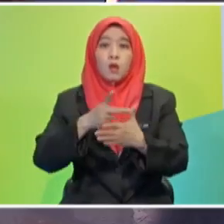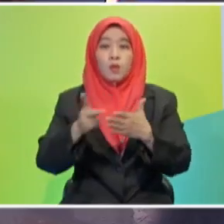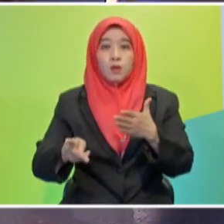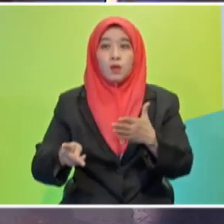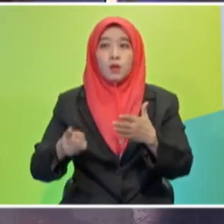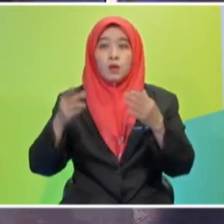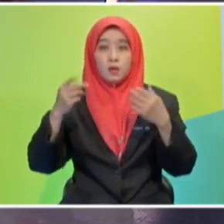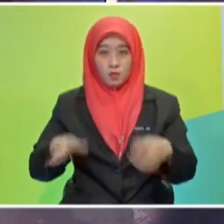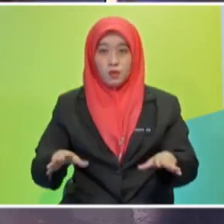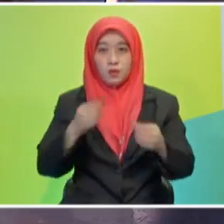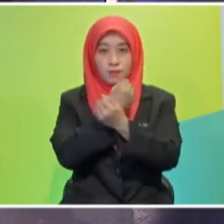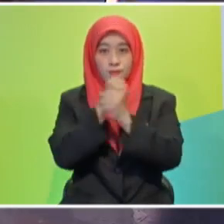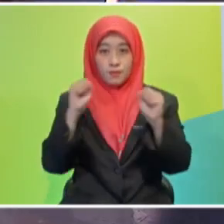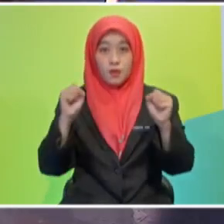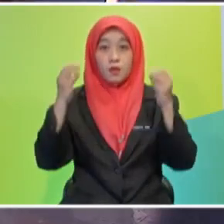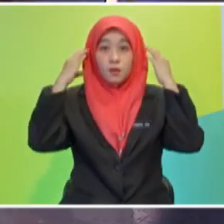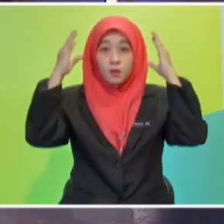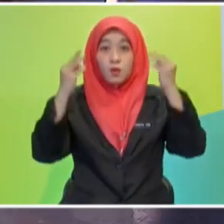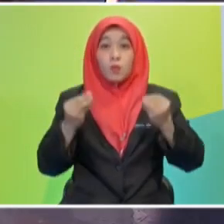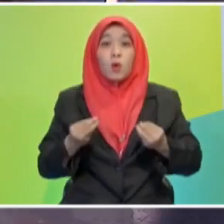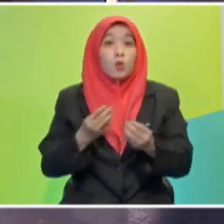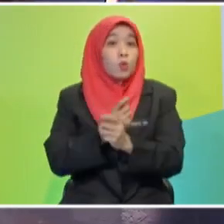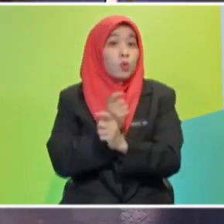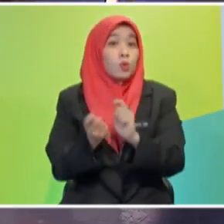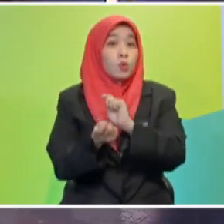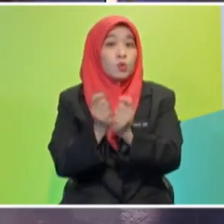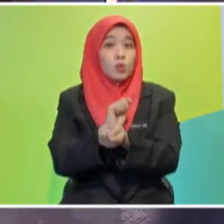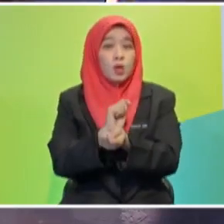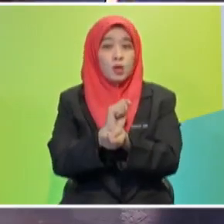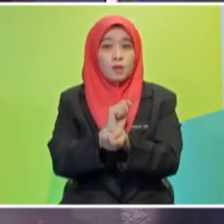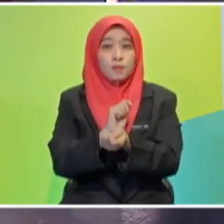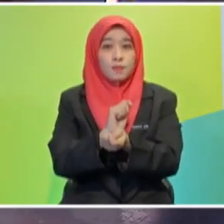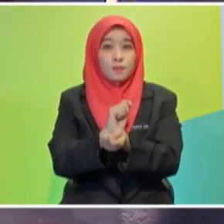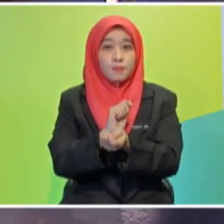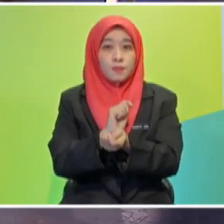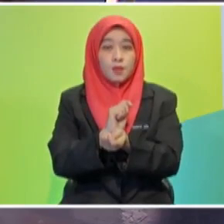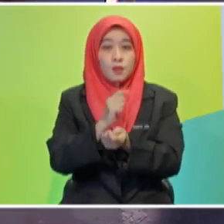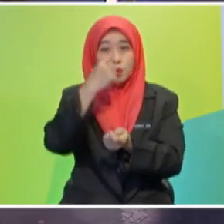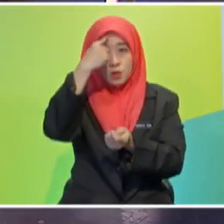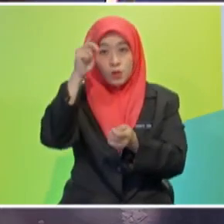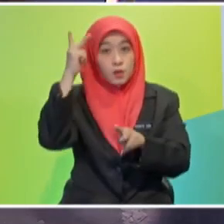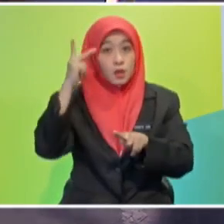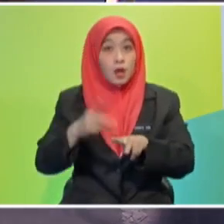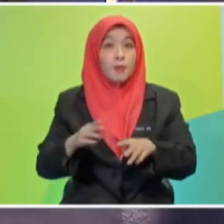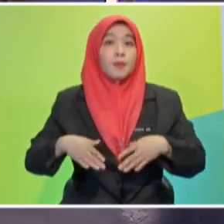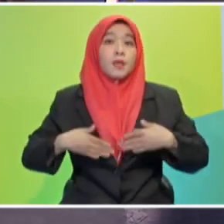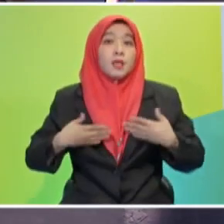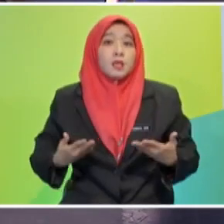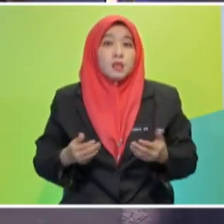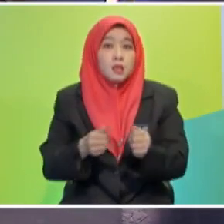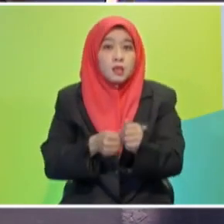ni. Cikgu nak tukar bahagian untuk kita mengenal bagaimana